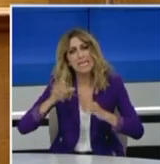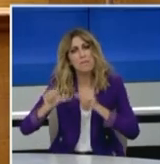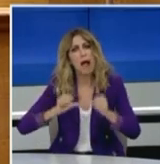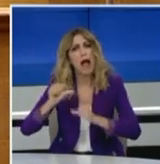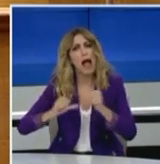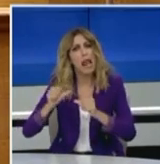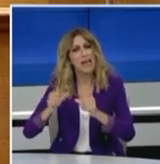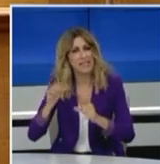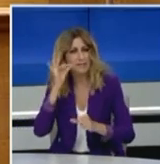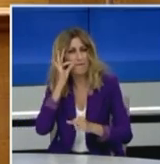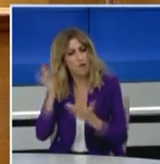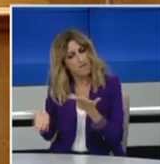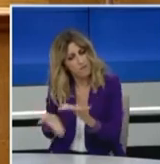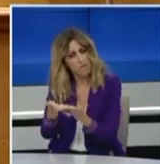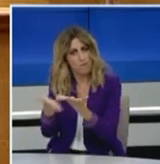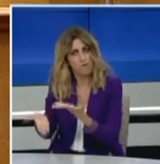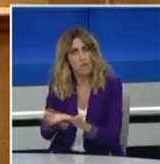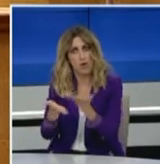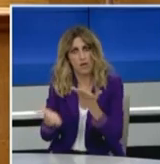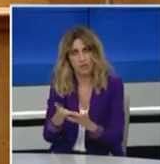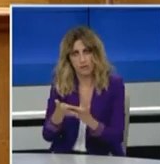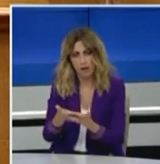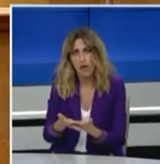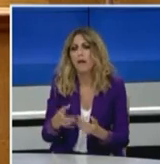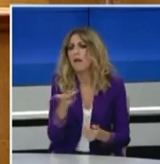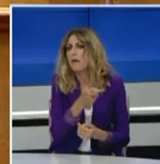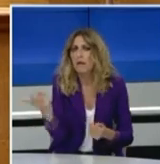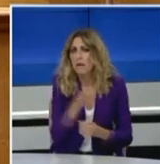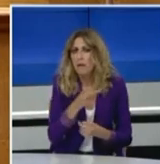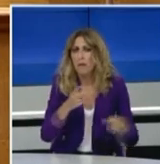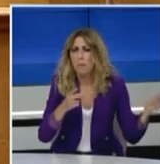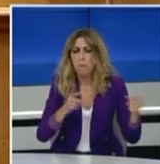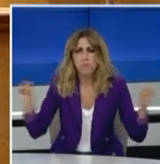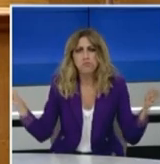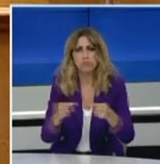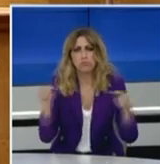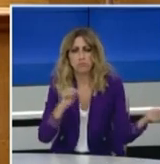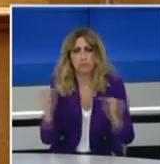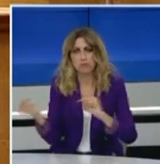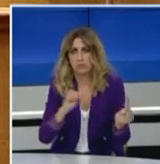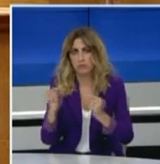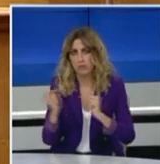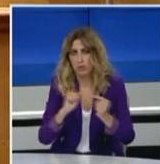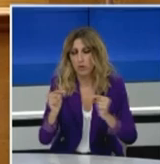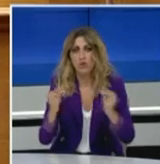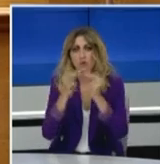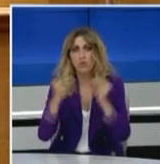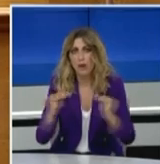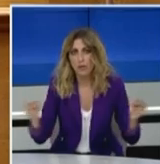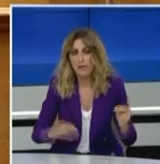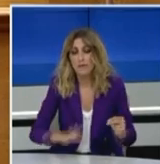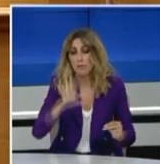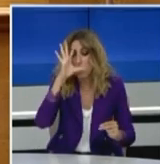η αντιπαράθεση όλο και περισσότερο απομακρυνόταν από την πραγματική διερεύνηση των